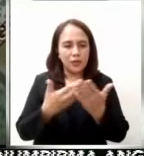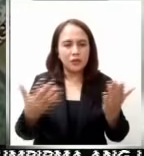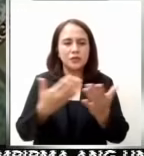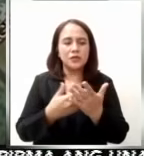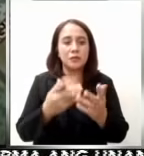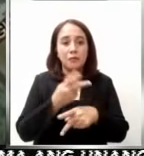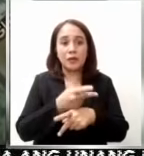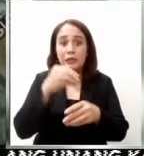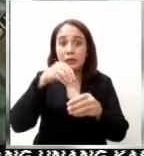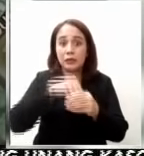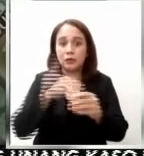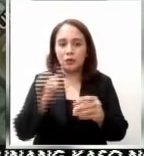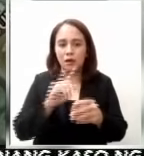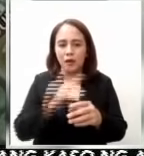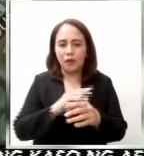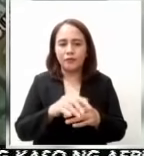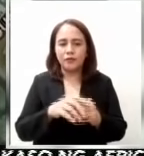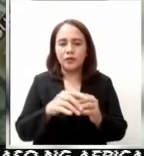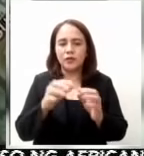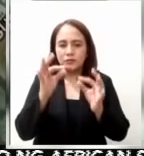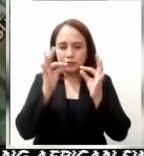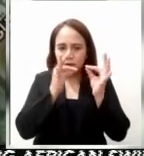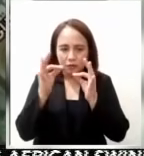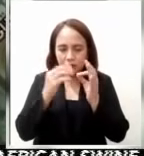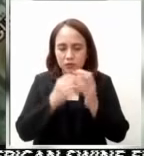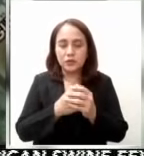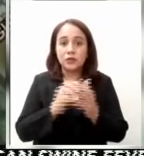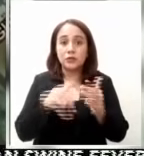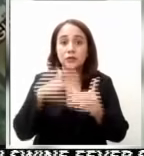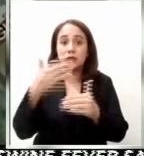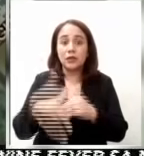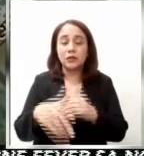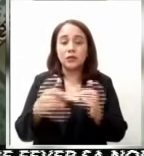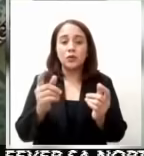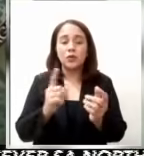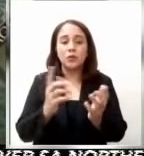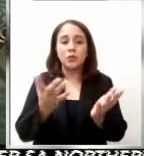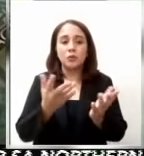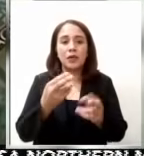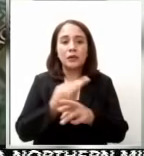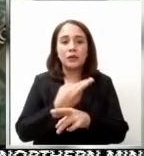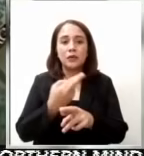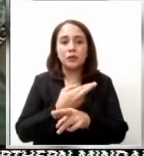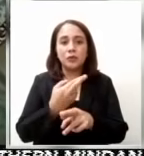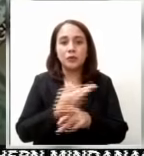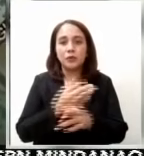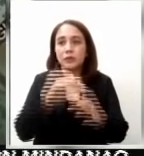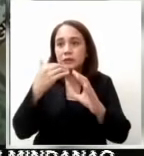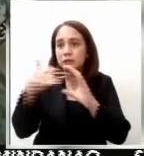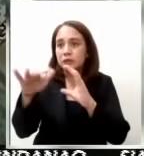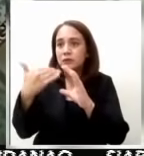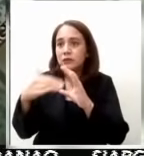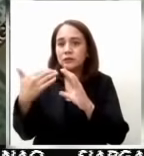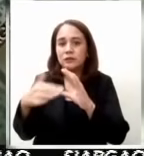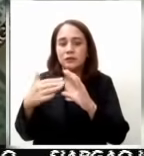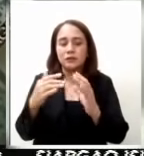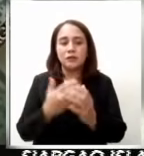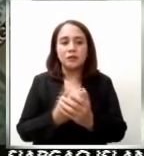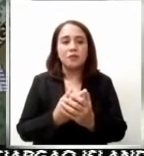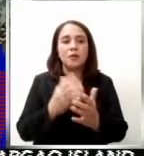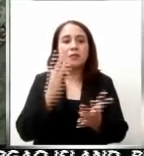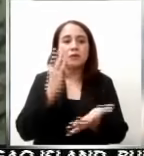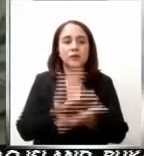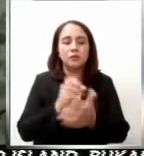droga, susunod nating tutuntunin ang kanyang mga regular na pinapadalhan para matigil ang pagkalat ng